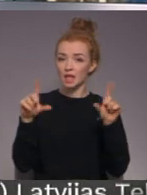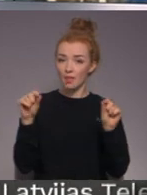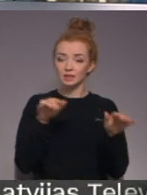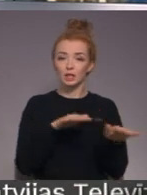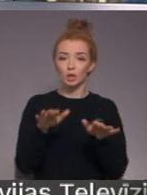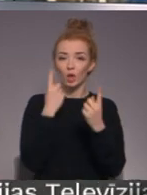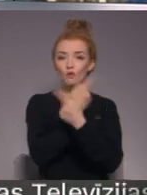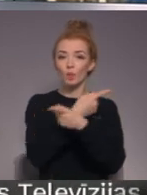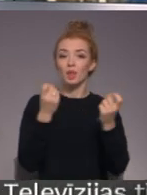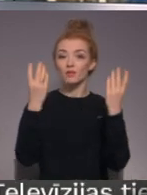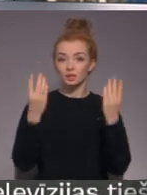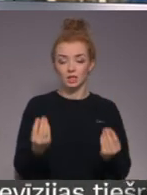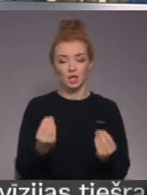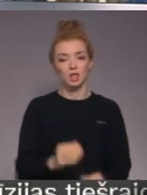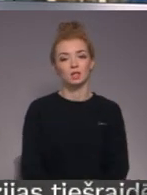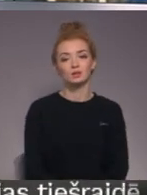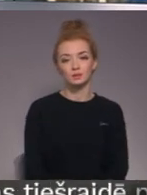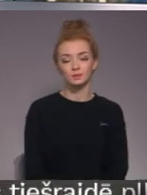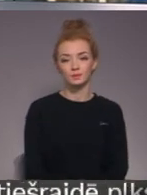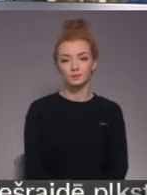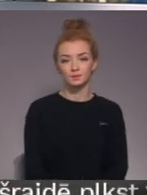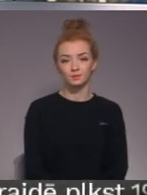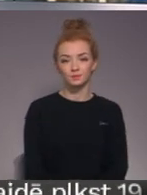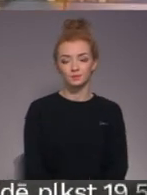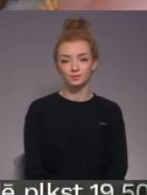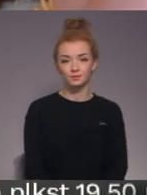informatīvas dienas. Un plašāk kolēģi no Skrundas televīzijas.